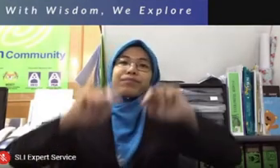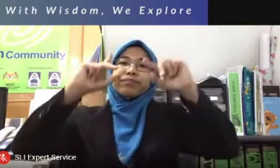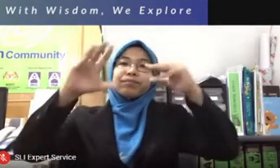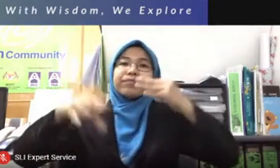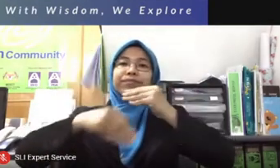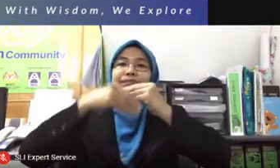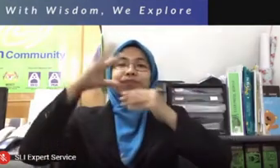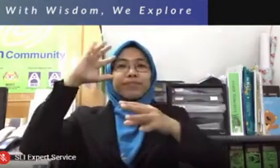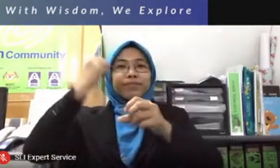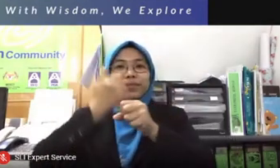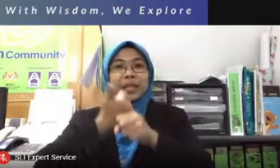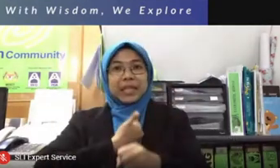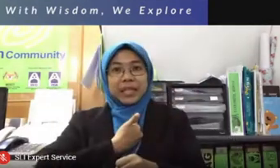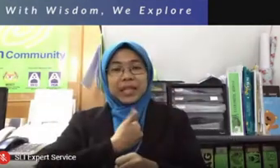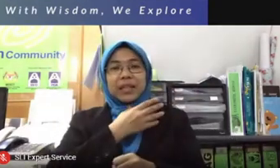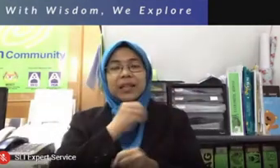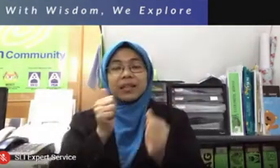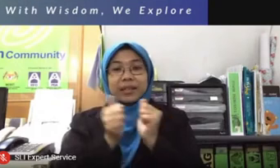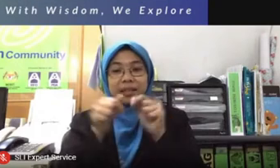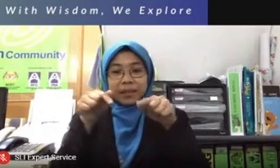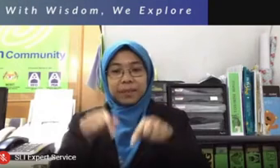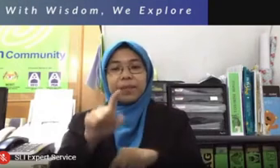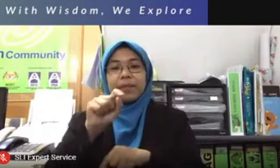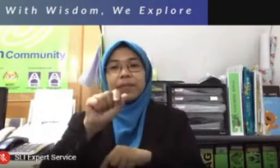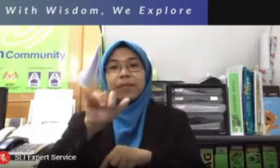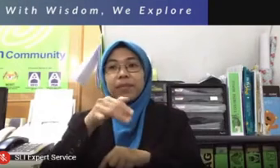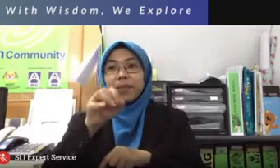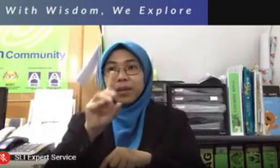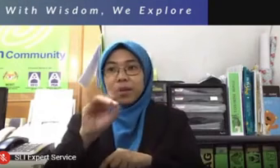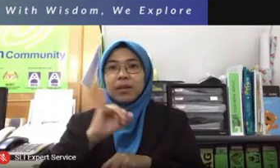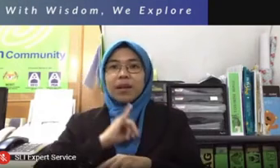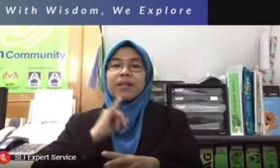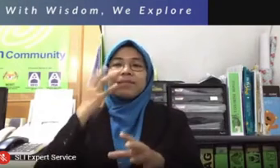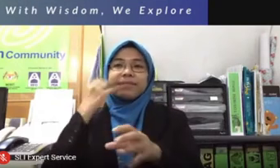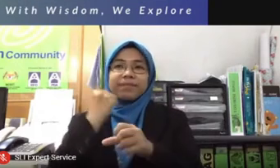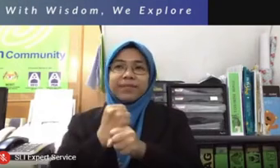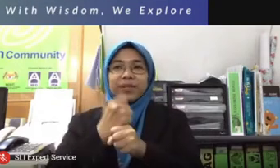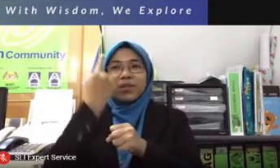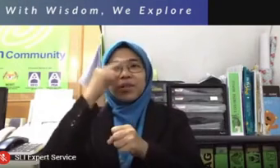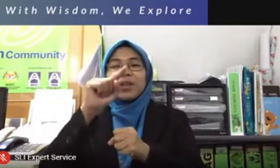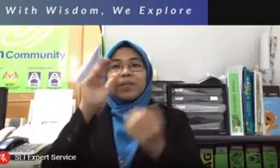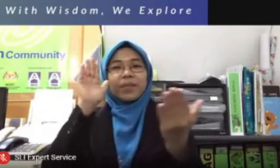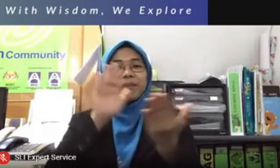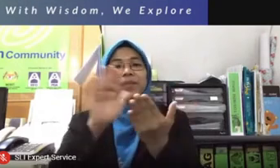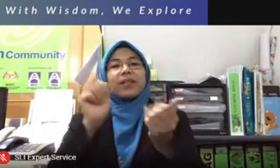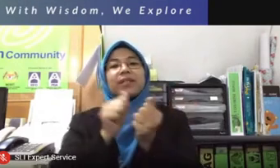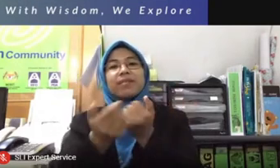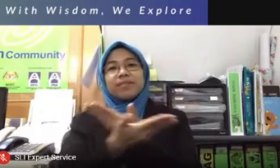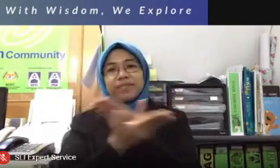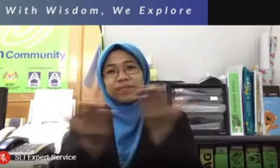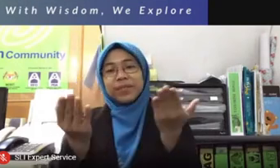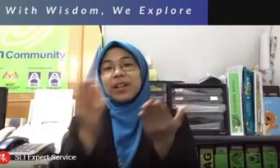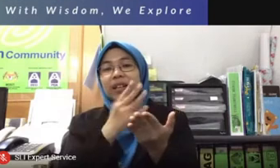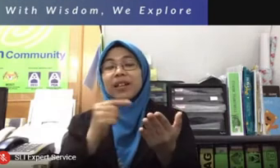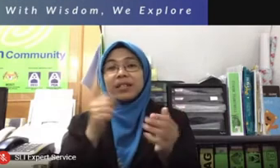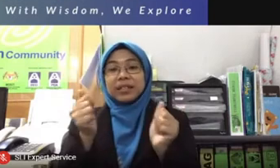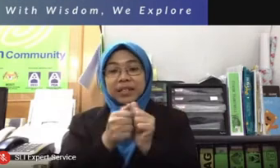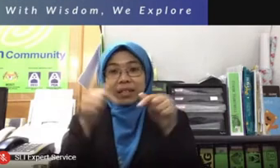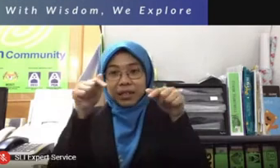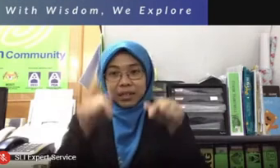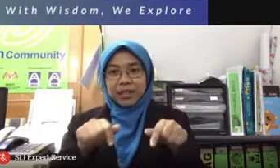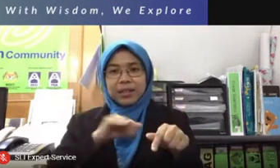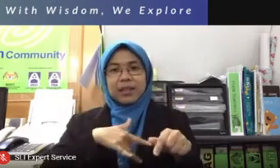Sebab apa? Dengan tahajud lah saya rasa saya yakin untuk berhadapan dengan audience. Dengan tahajud lah saya rasa kalau